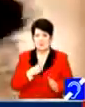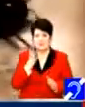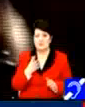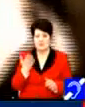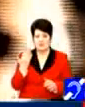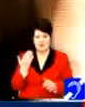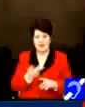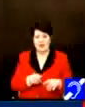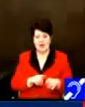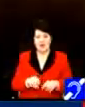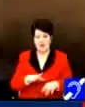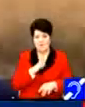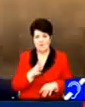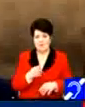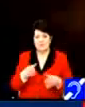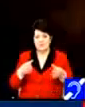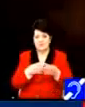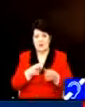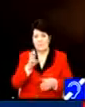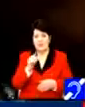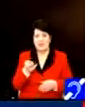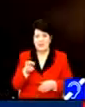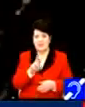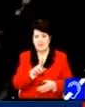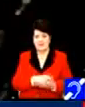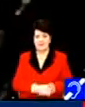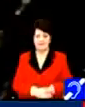și Firestarter, care au fost în topurile britanice.